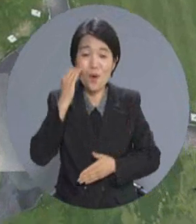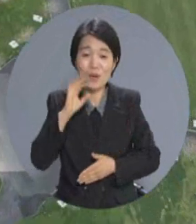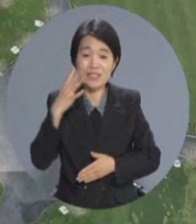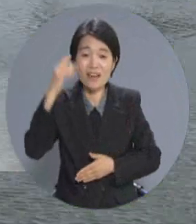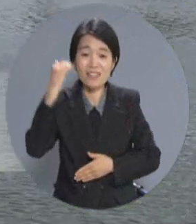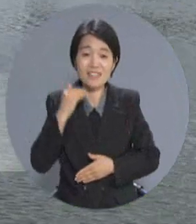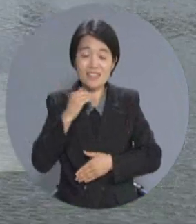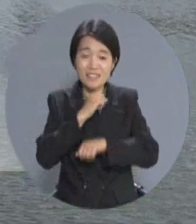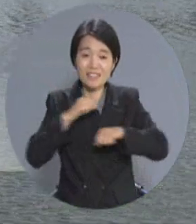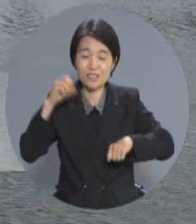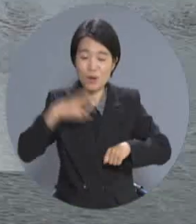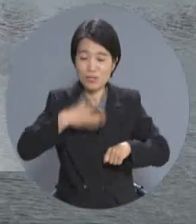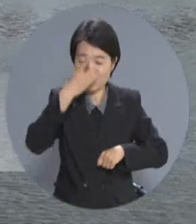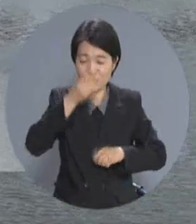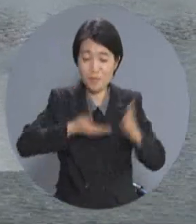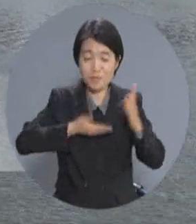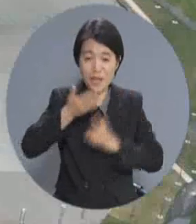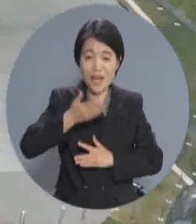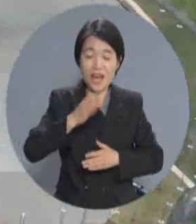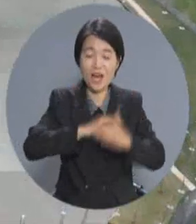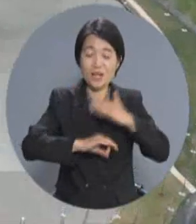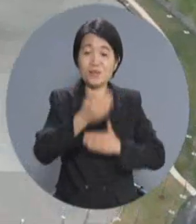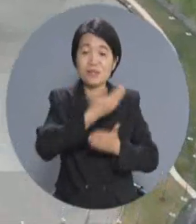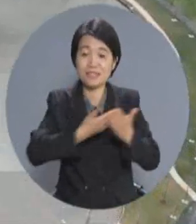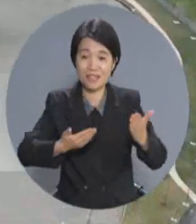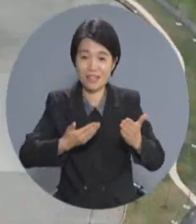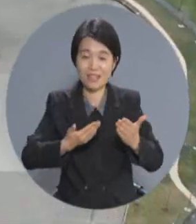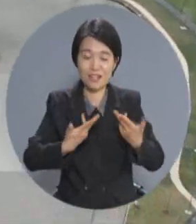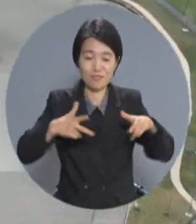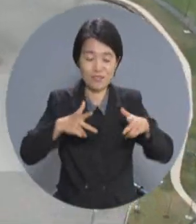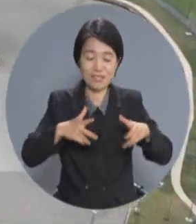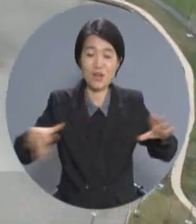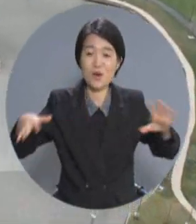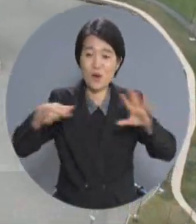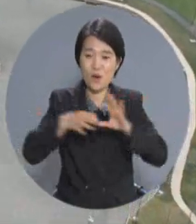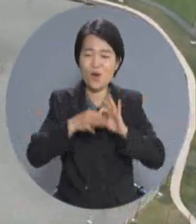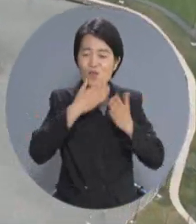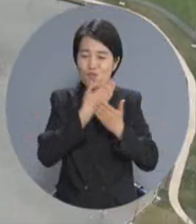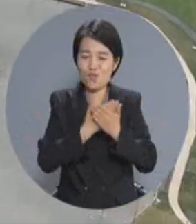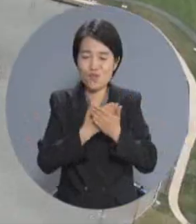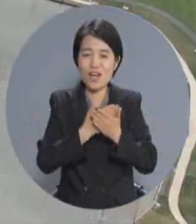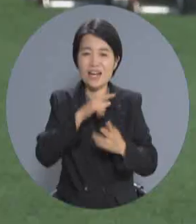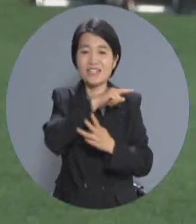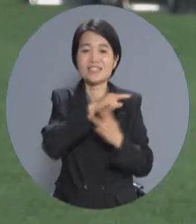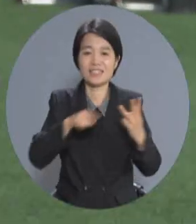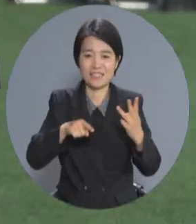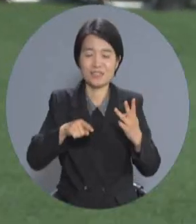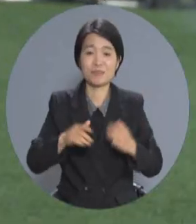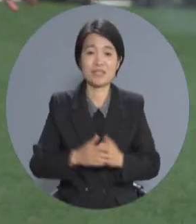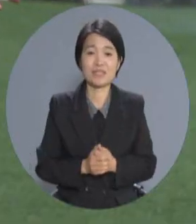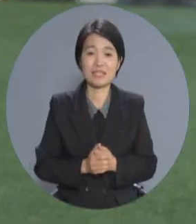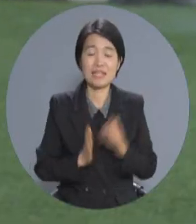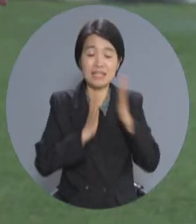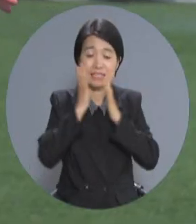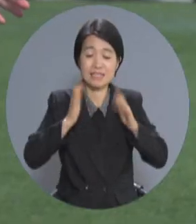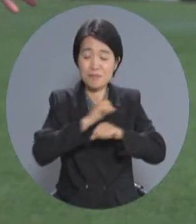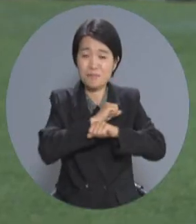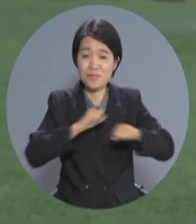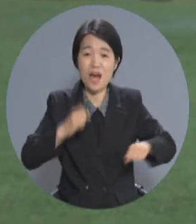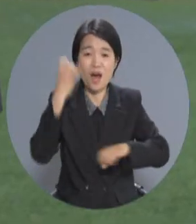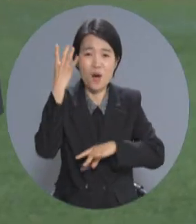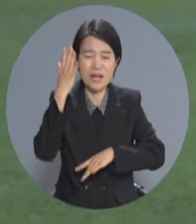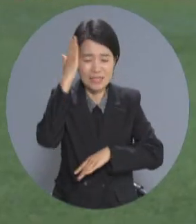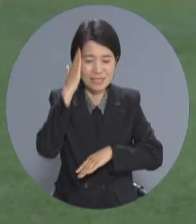광장과 순천을 가로지르는 동천, 국가정원을 잇는 핵심 축입니다. 이 녹색 잔디길은